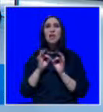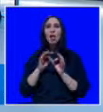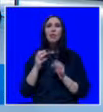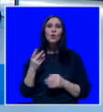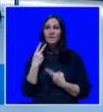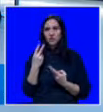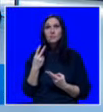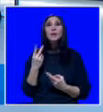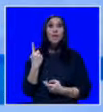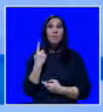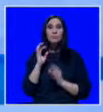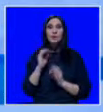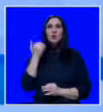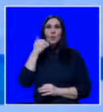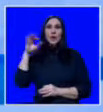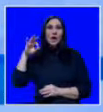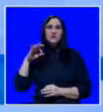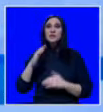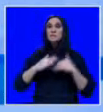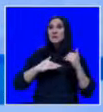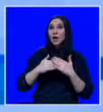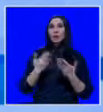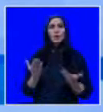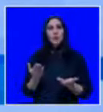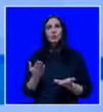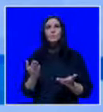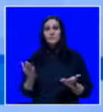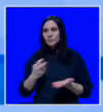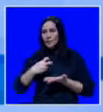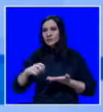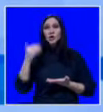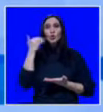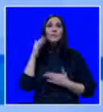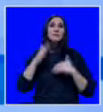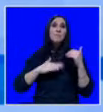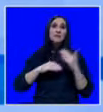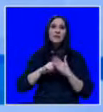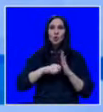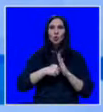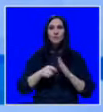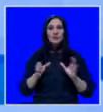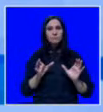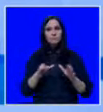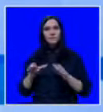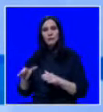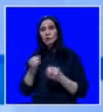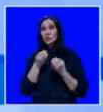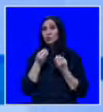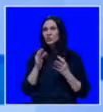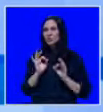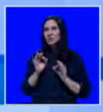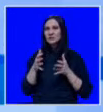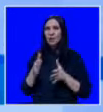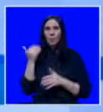качествени специалности, в които излизат добри специалисти, но в ключови сектори се случват такива злоупотреби.